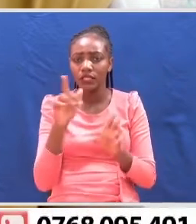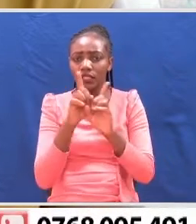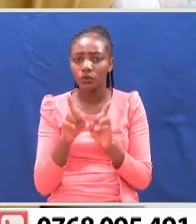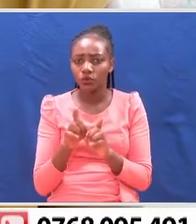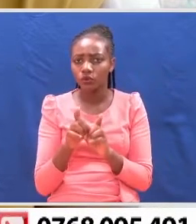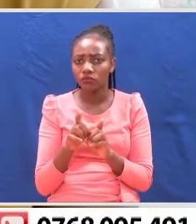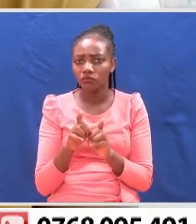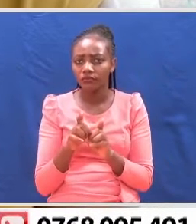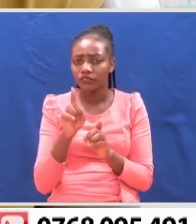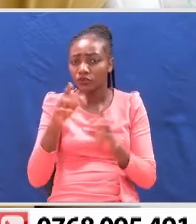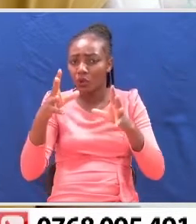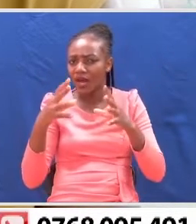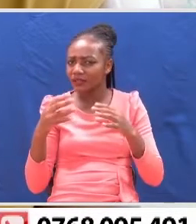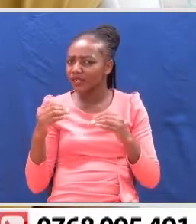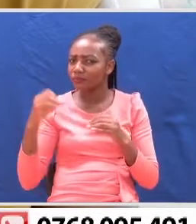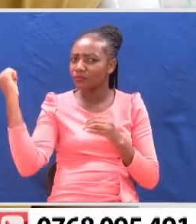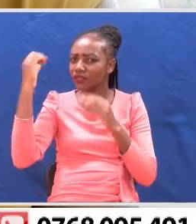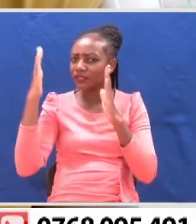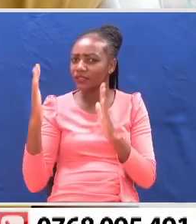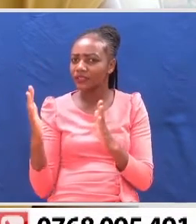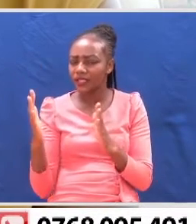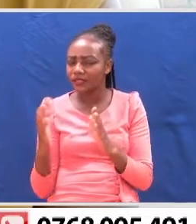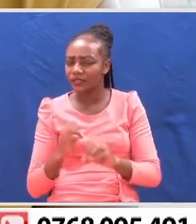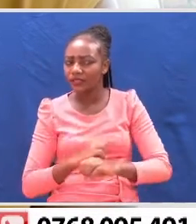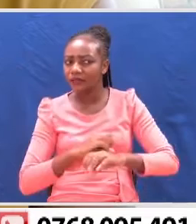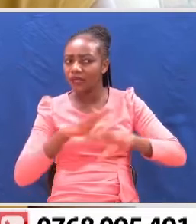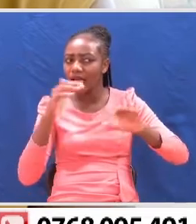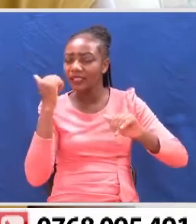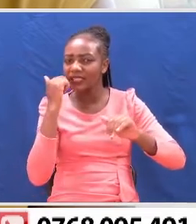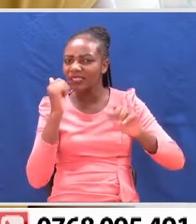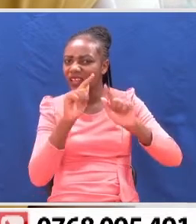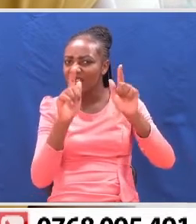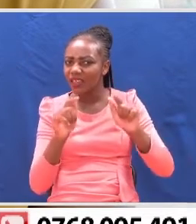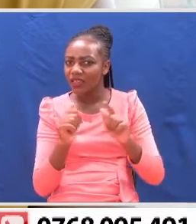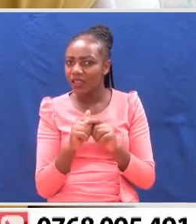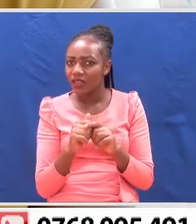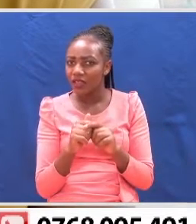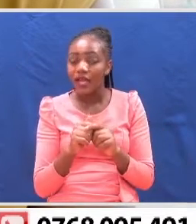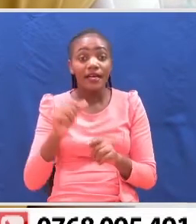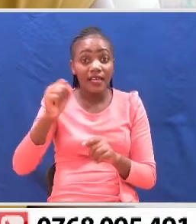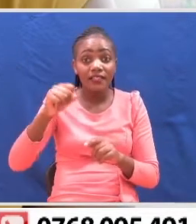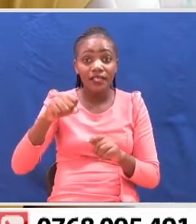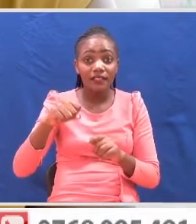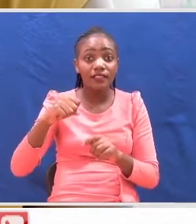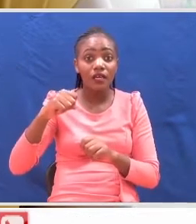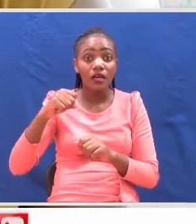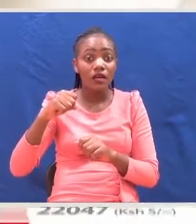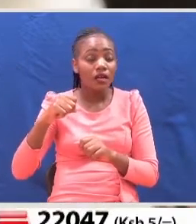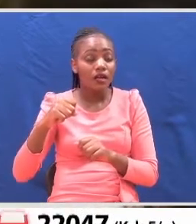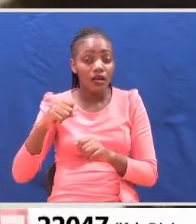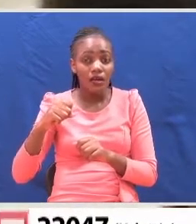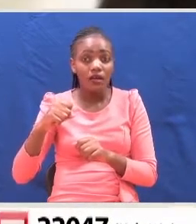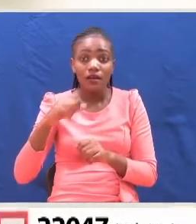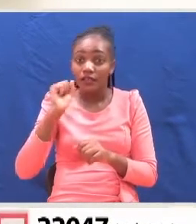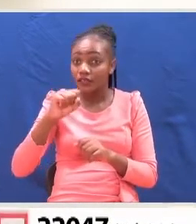Je, unakubali kwamba wanasiasa walichangia pakubwa kusambaa? Wanasiasa walichangia, hatujui kama walikuwa wanasambaza lakini